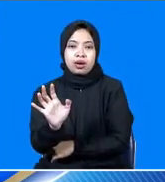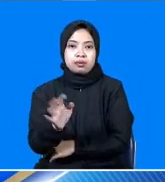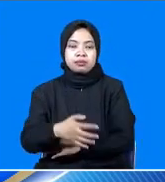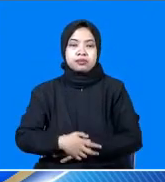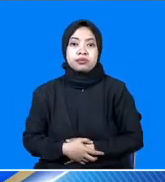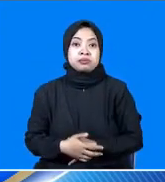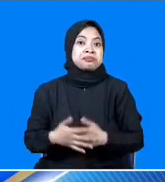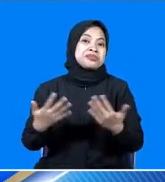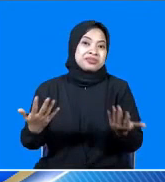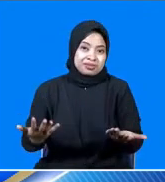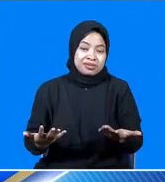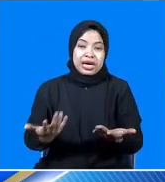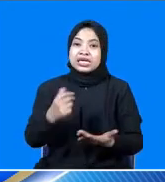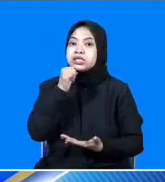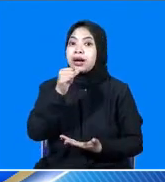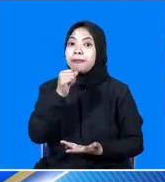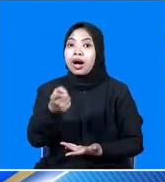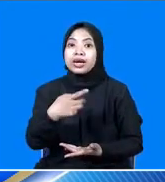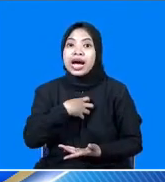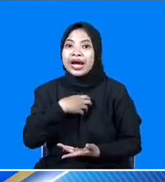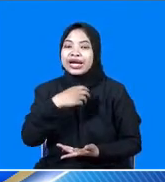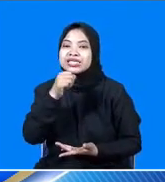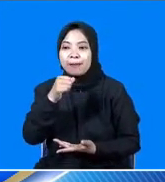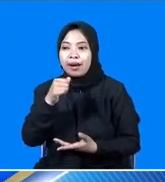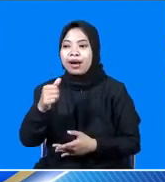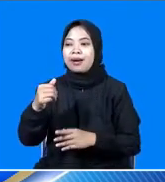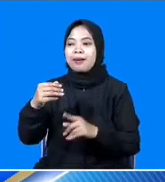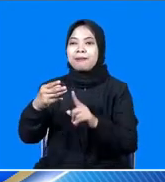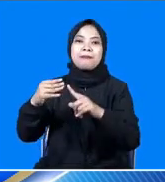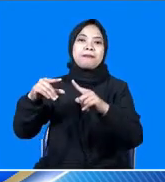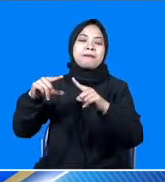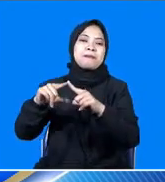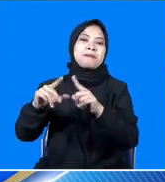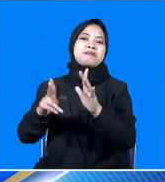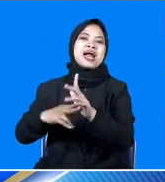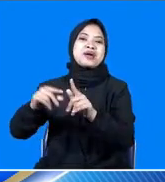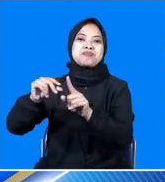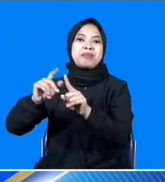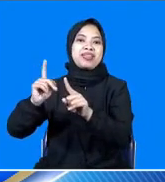dan tentunya Siapa yang harus diyakinkan badan akreditasinya